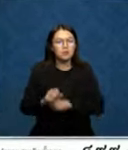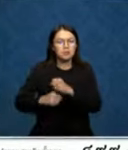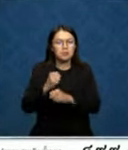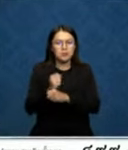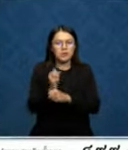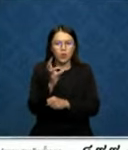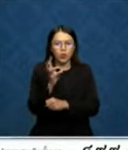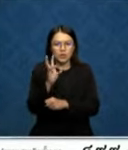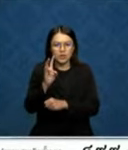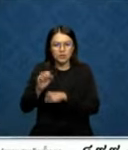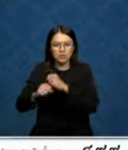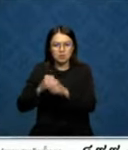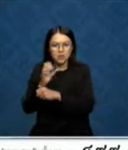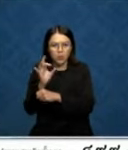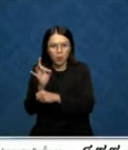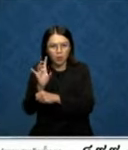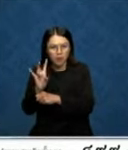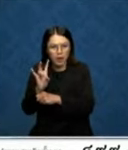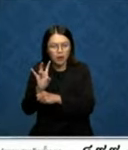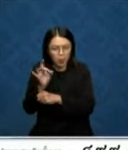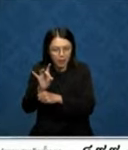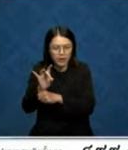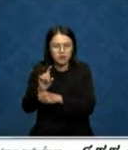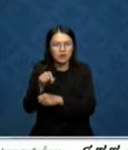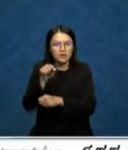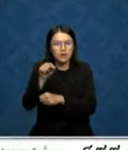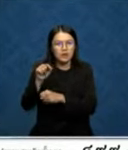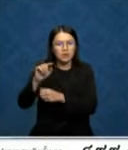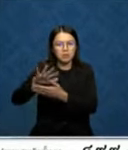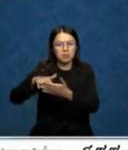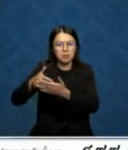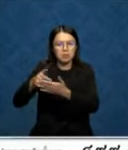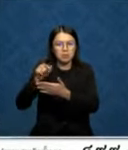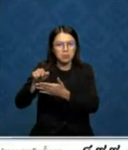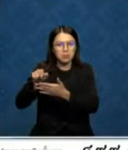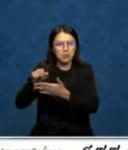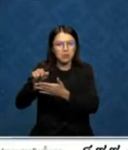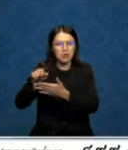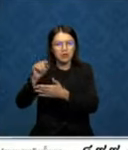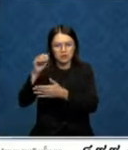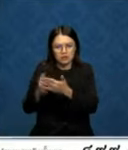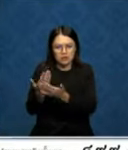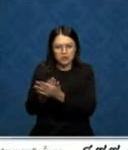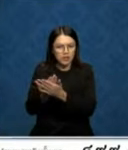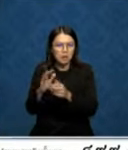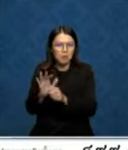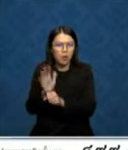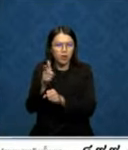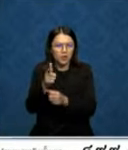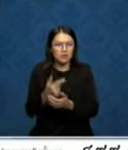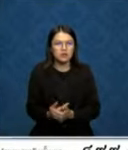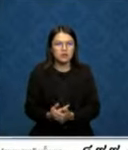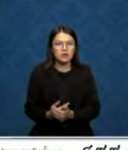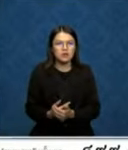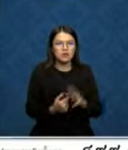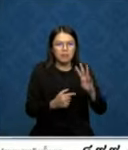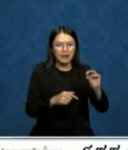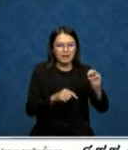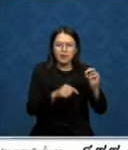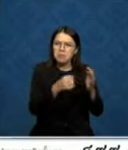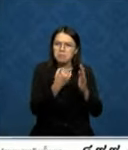ม่พอนะครับตรงนี้ผิดพรบเงินตรามาตรา9ยังไงนะครับมาตรา9บอกว่าห้ามไม่ให้ผู้